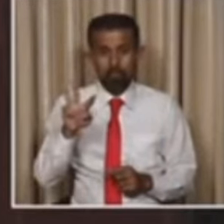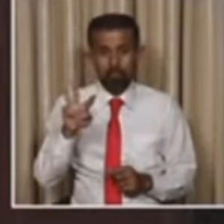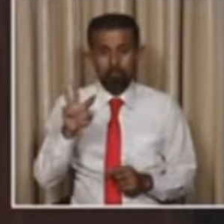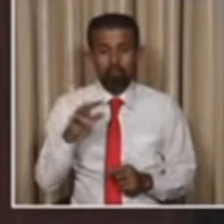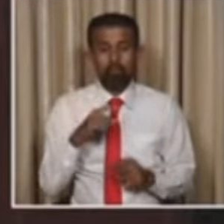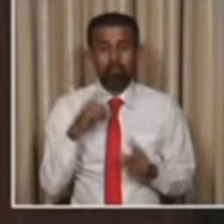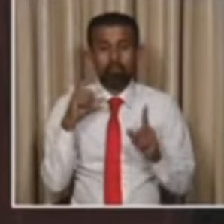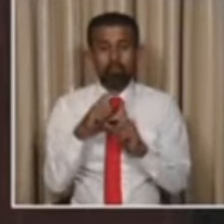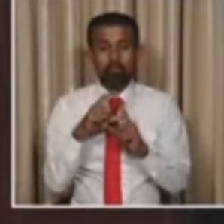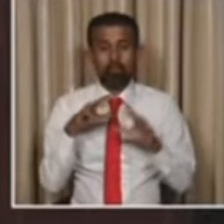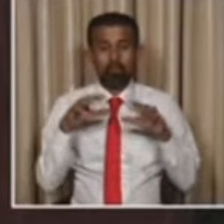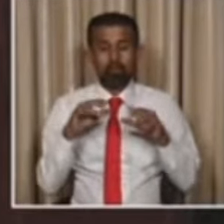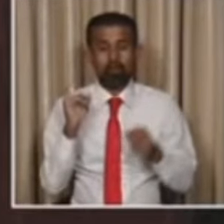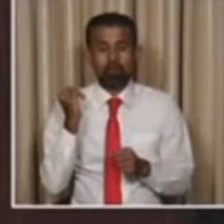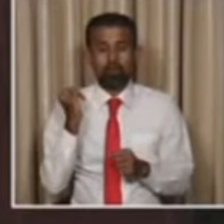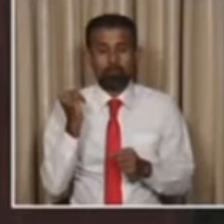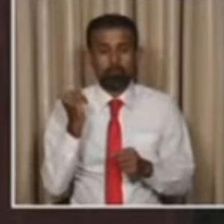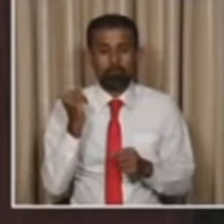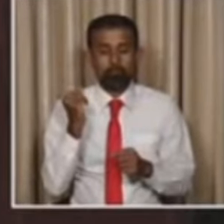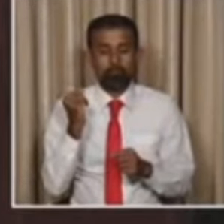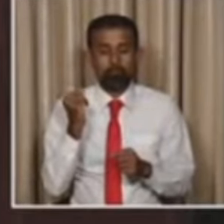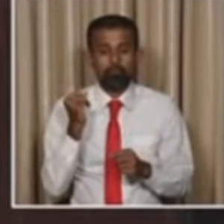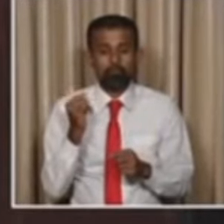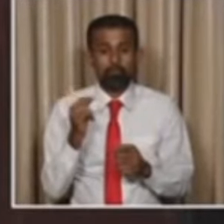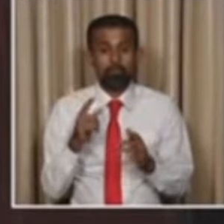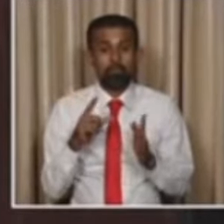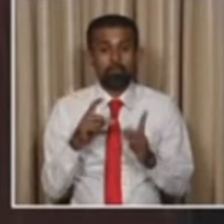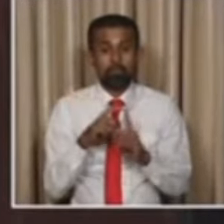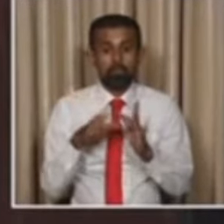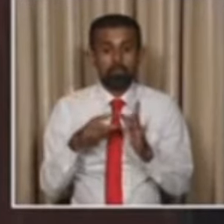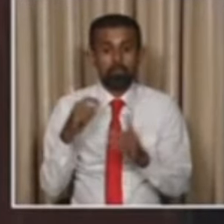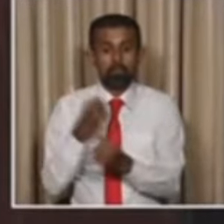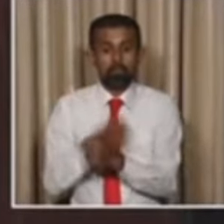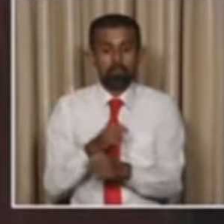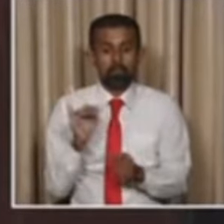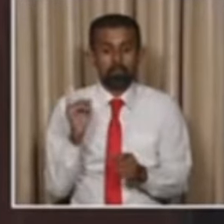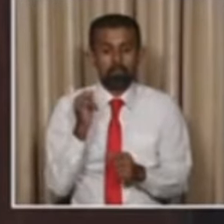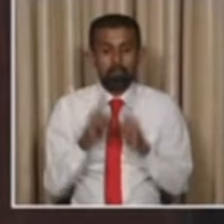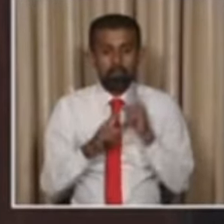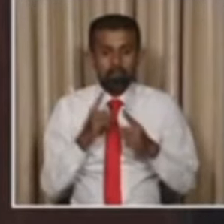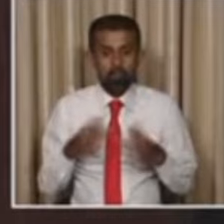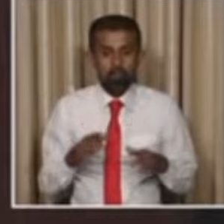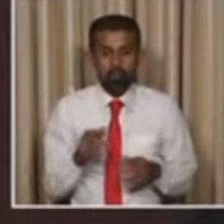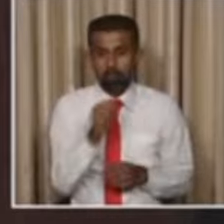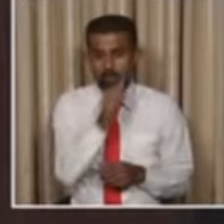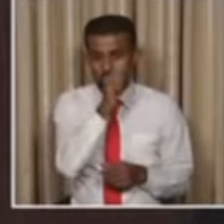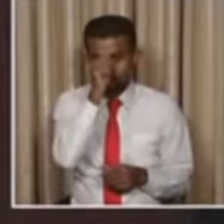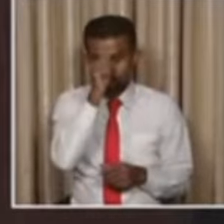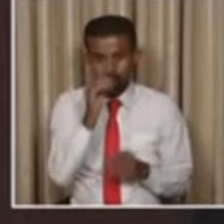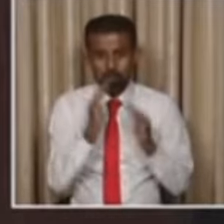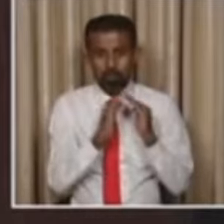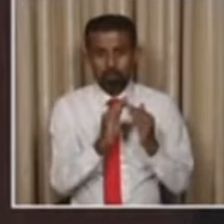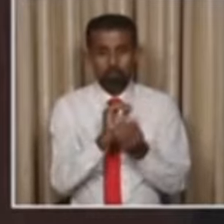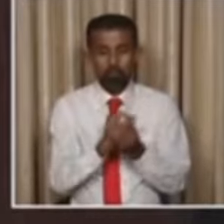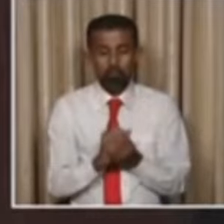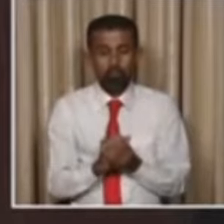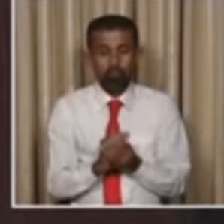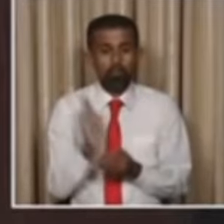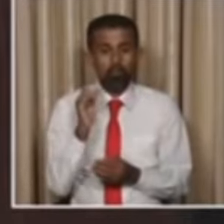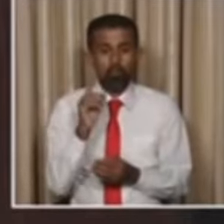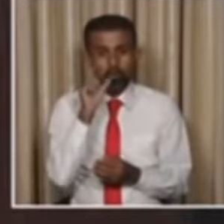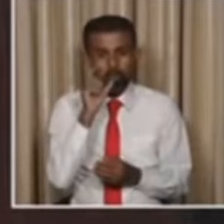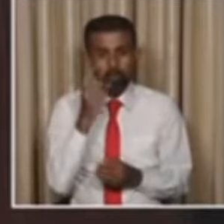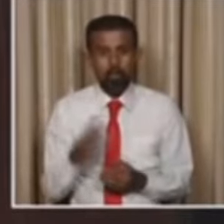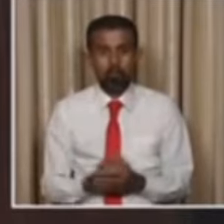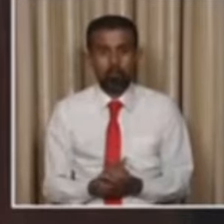දිස්ත්‍රික් බාර නිලධාරී ස්ථානාධිපතිවරුන් සහ විශේෂ සාකච්ඡා පවත්වා එසේම එහිදී කතෝලික දේවස්ථාන ආරක්ෂා පිළිබඳ විශේෂ අවධානය යොමු කරන